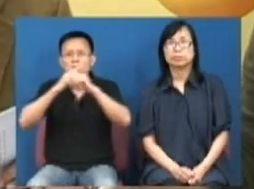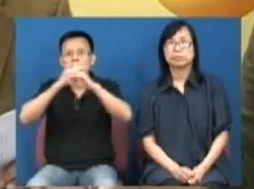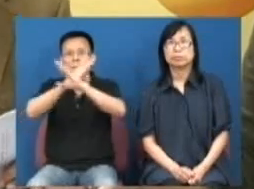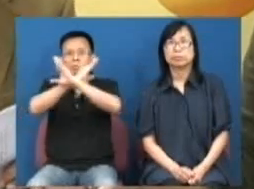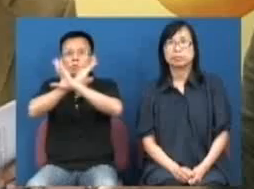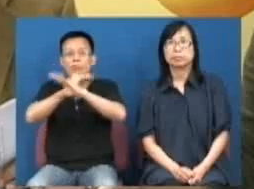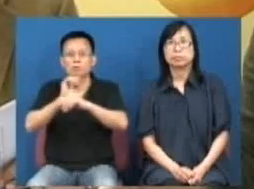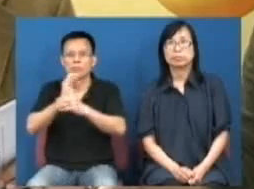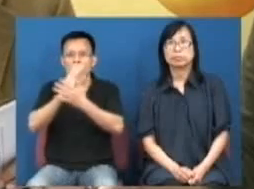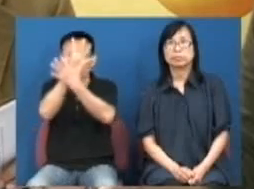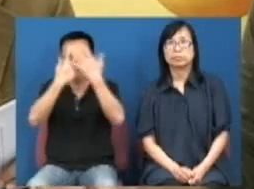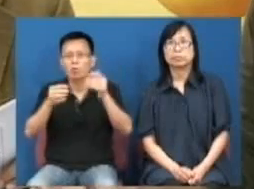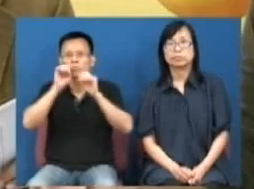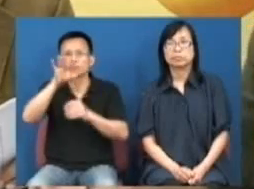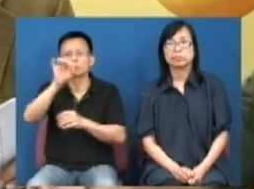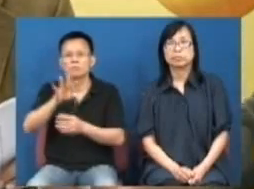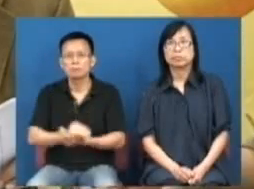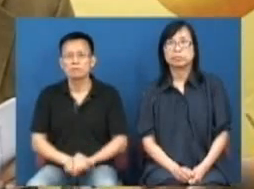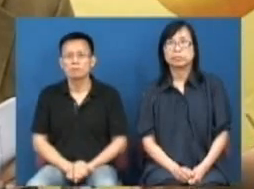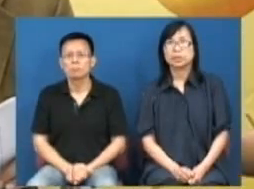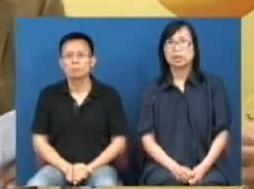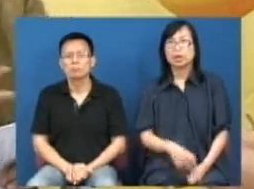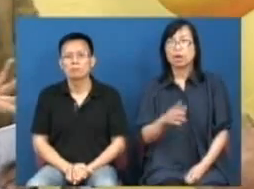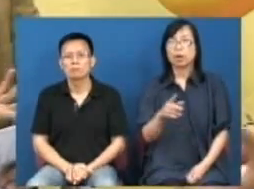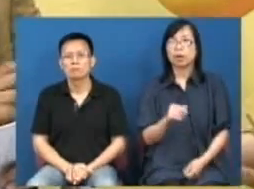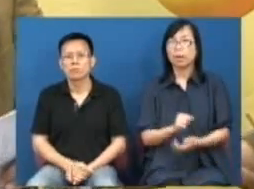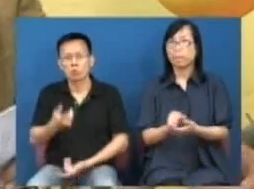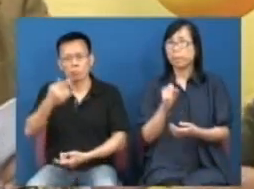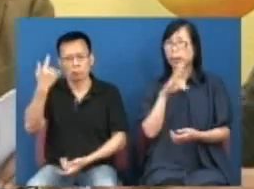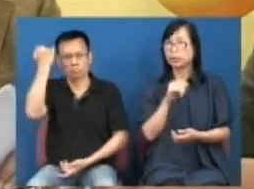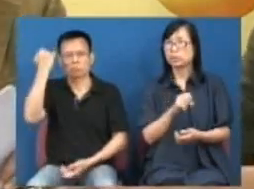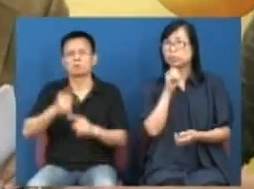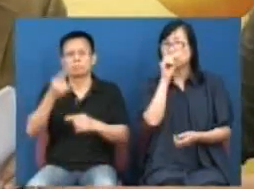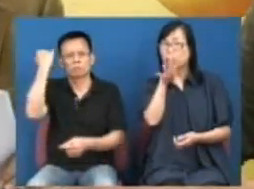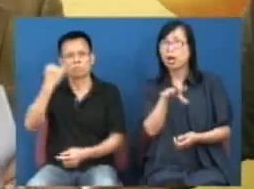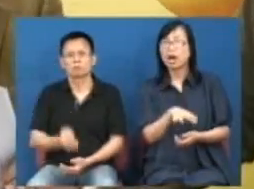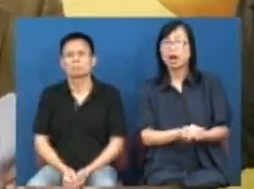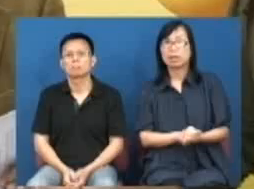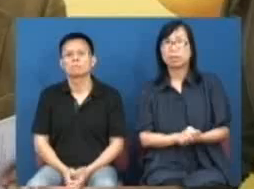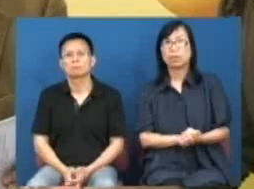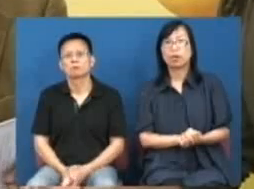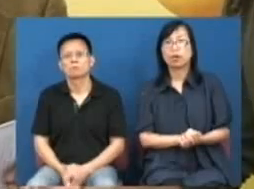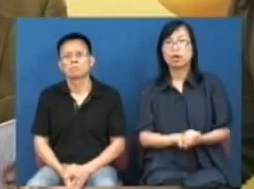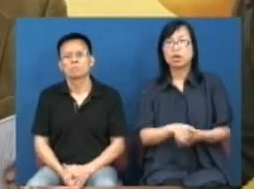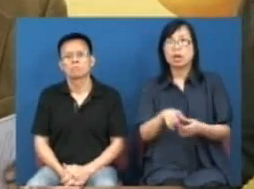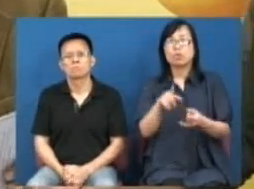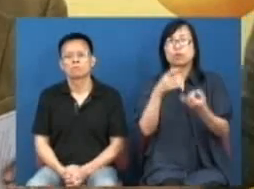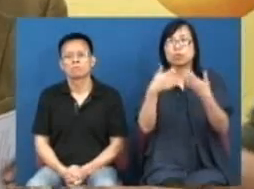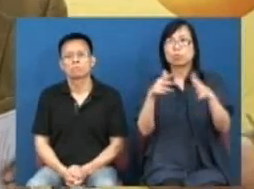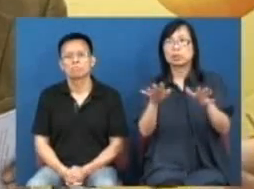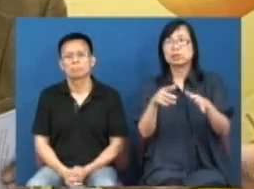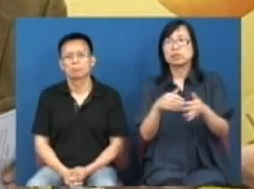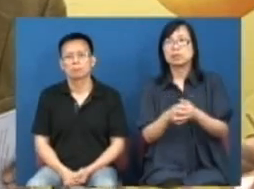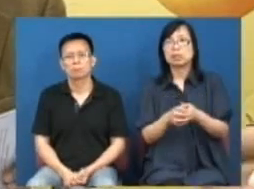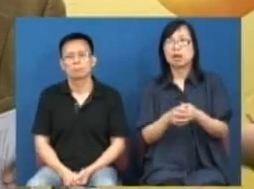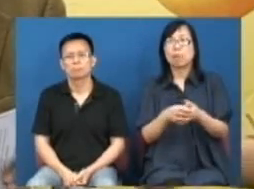那有什麼後果呢？ 咁無形中 咁都唔明嘅，真係我又唔明。 無形中咪你即係撩起件事嘅時候就群